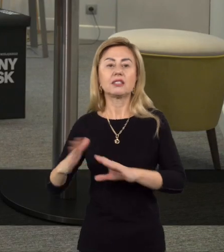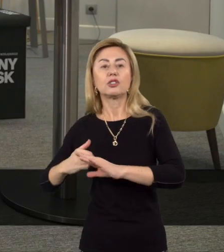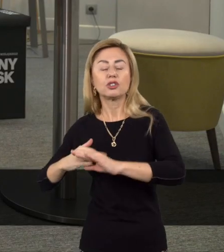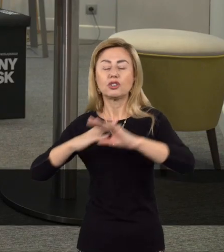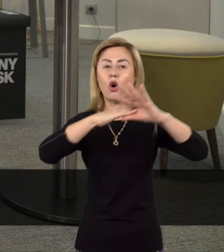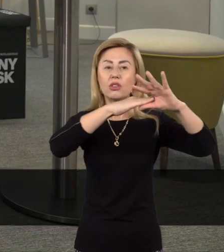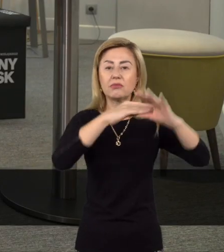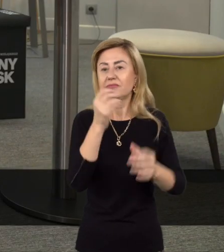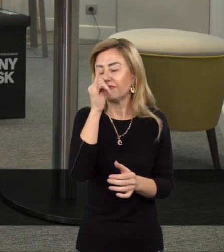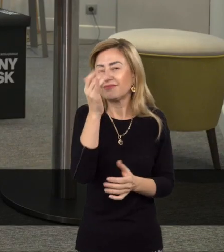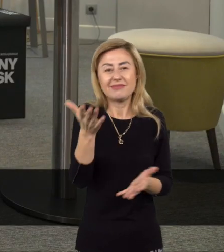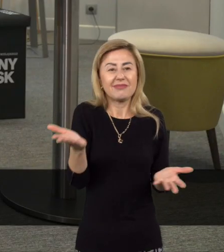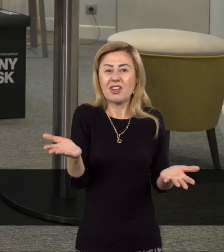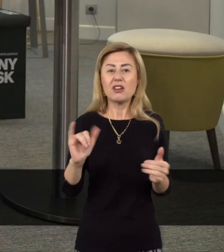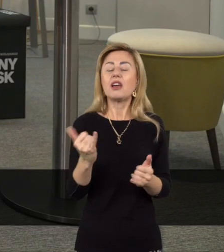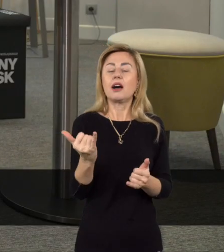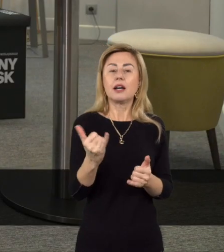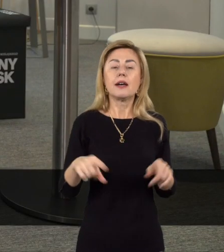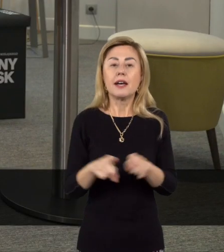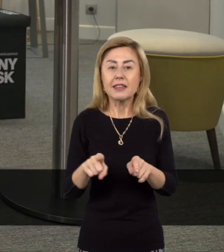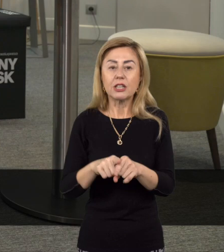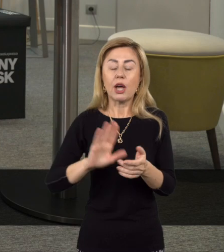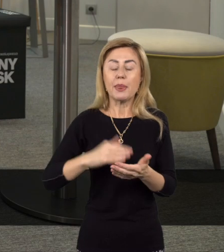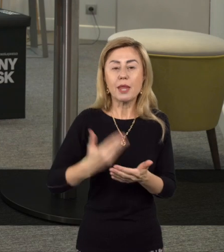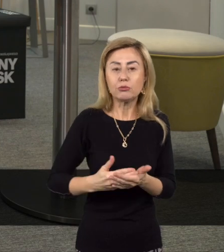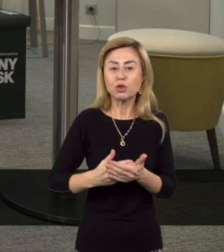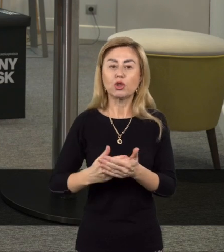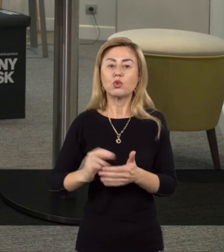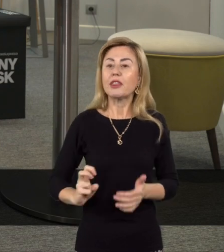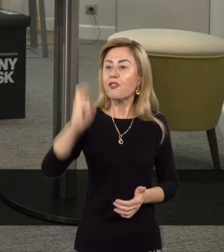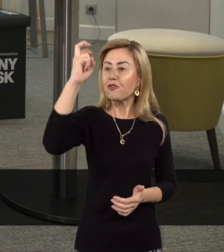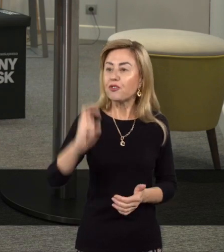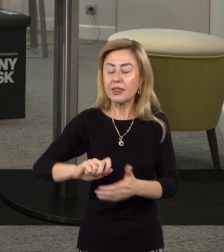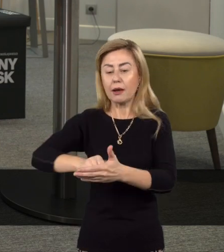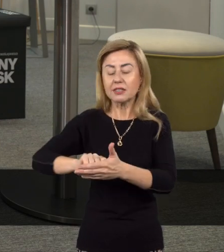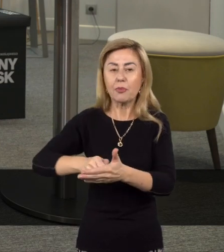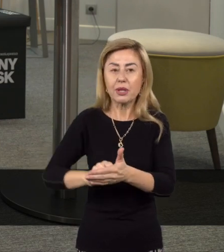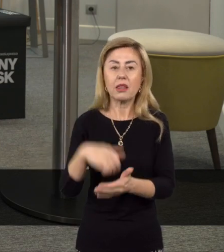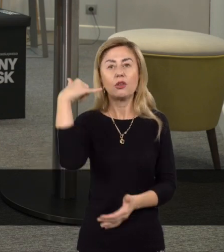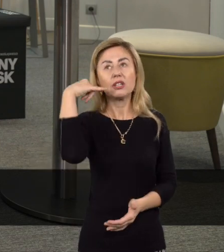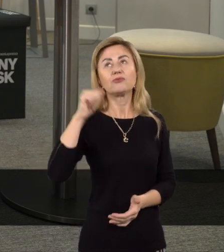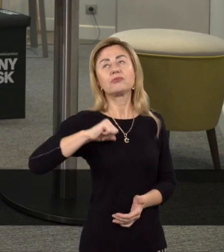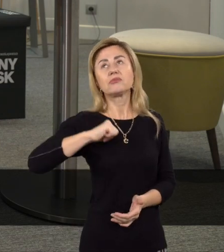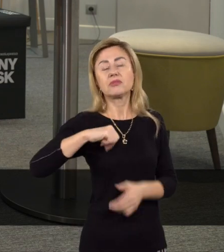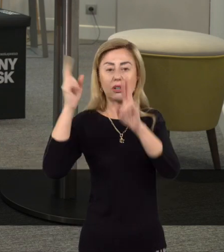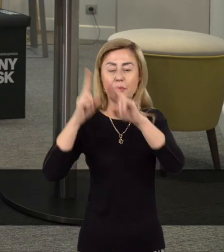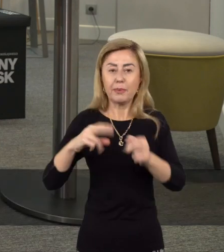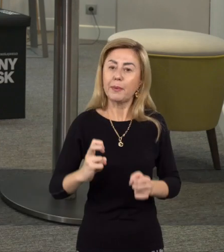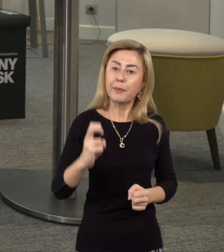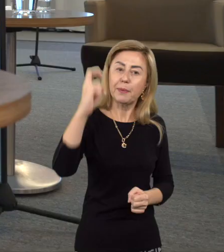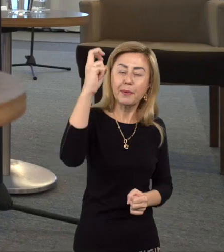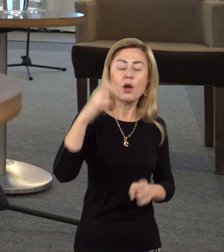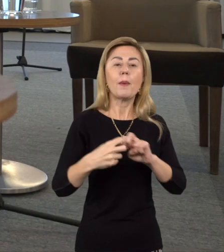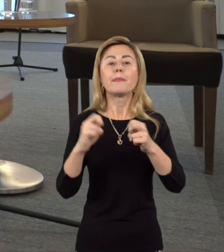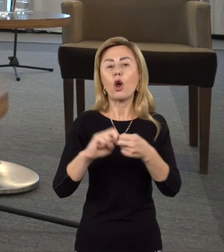Zamykane windy, kolejna rzecz, trzeba zadzwonić po panią, pani zejdzie z kluczykiem, można